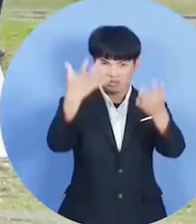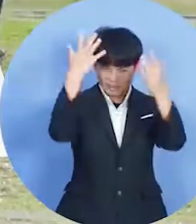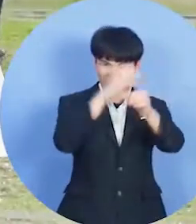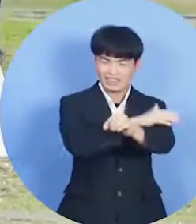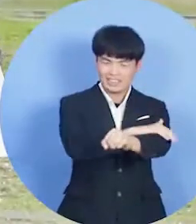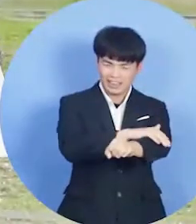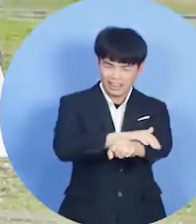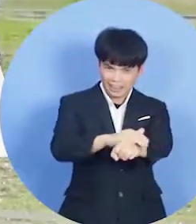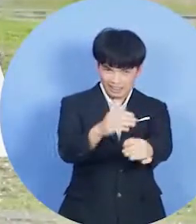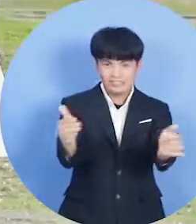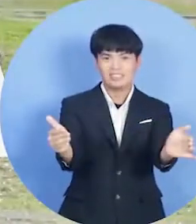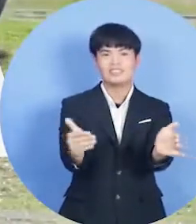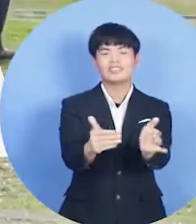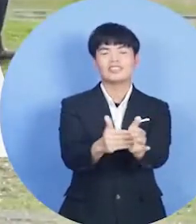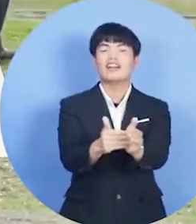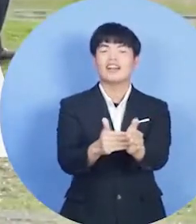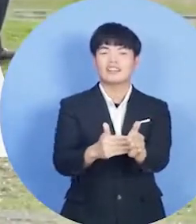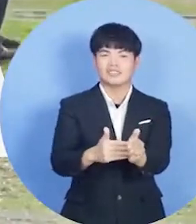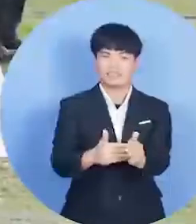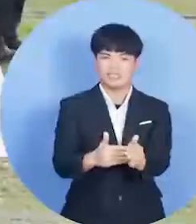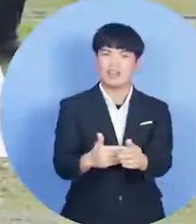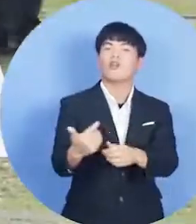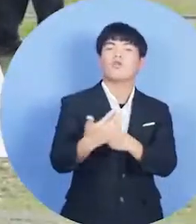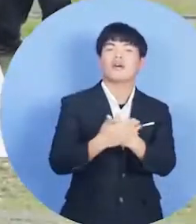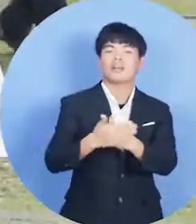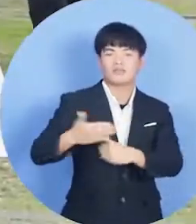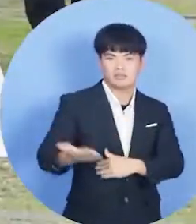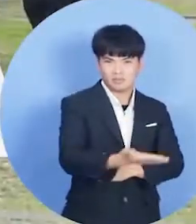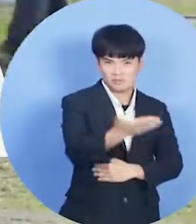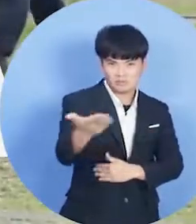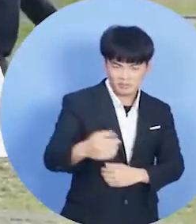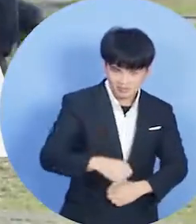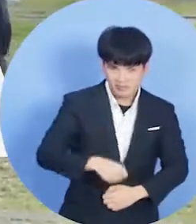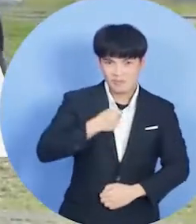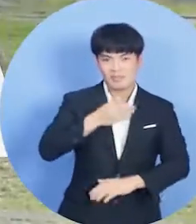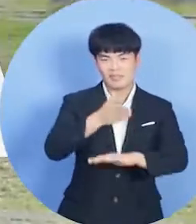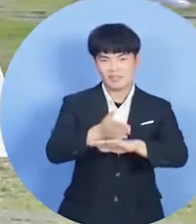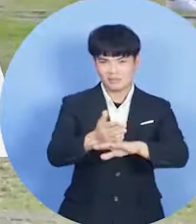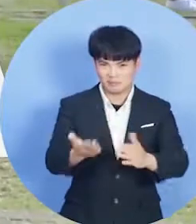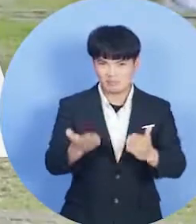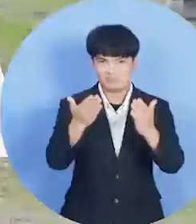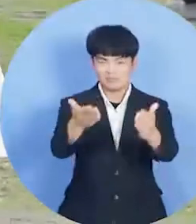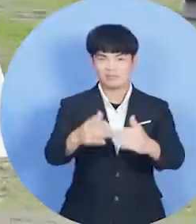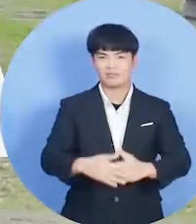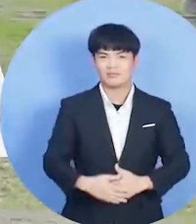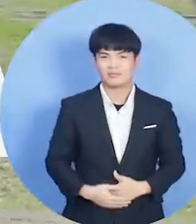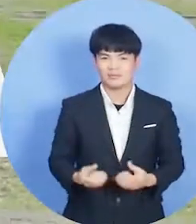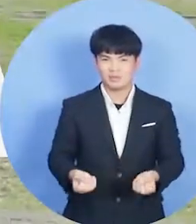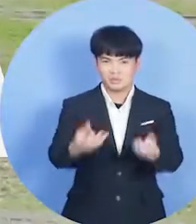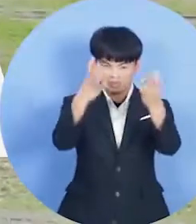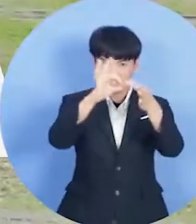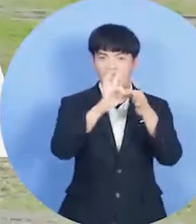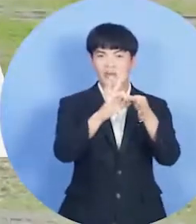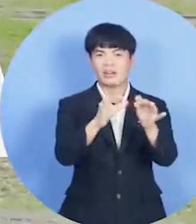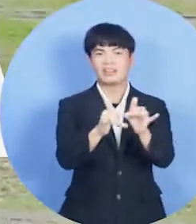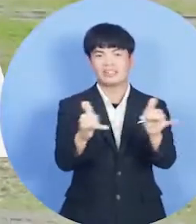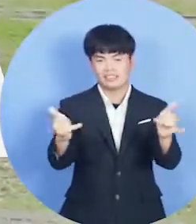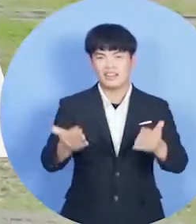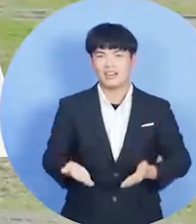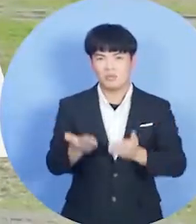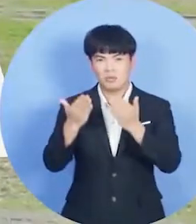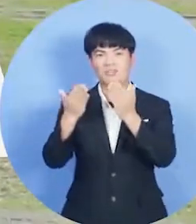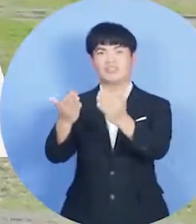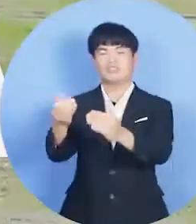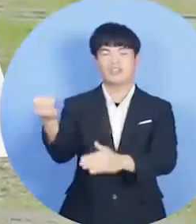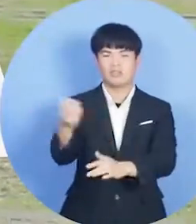보내주신 시민 여러분께 진심으로 감사드립니다. 축제 관계자와 자원봉사자 등 모든